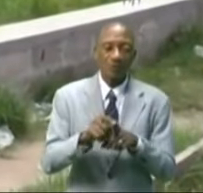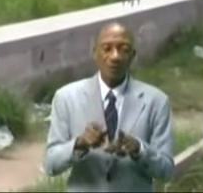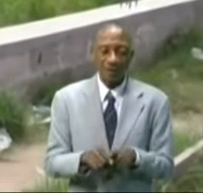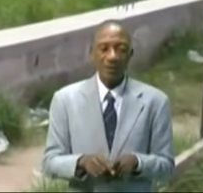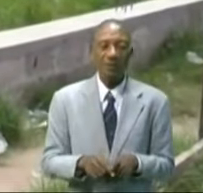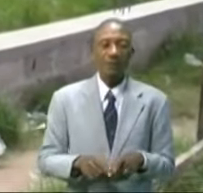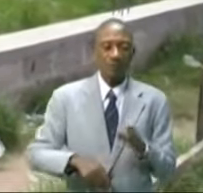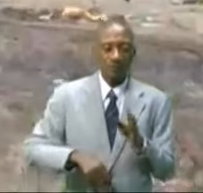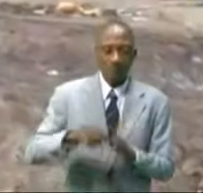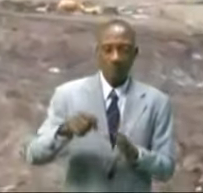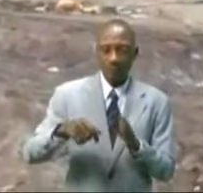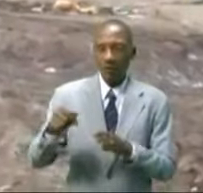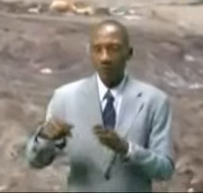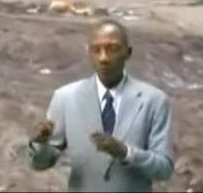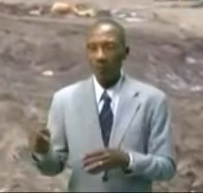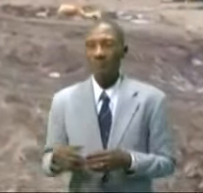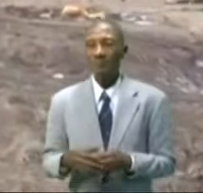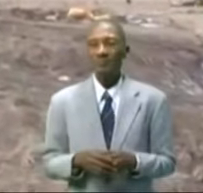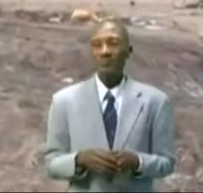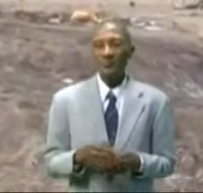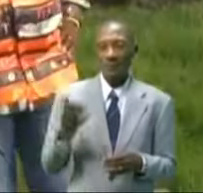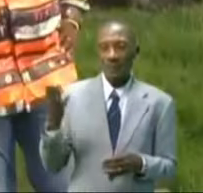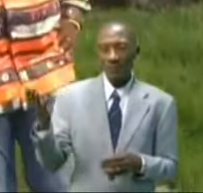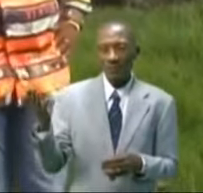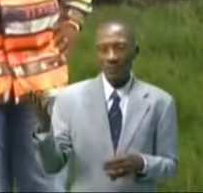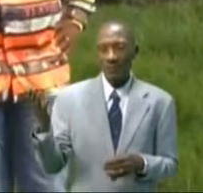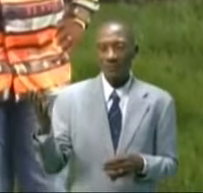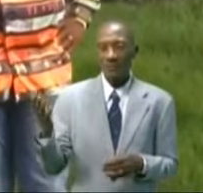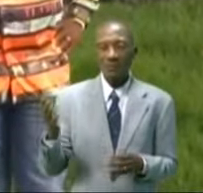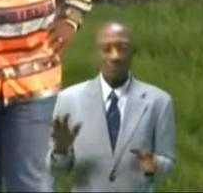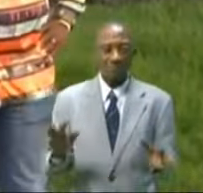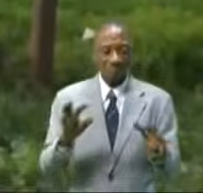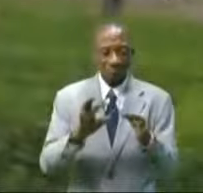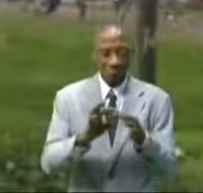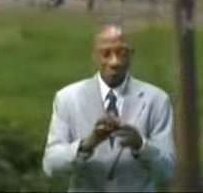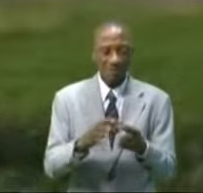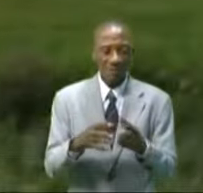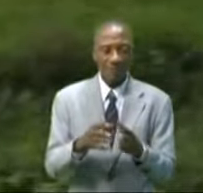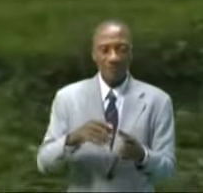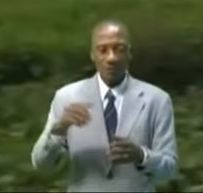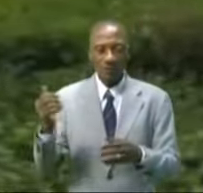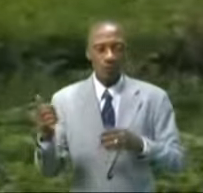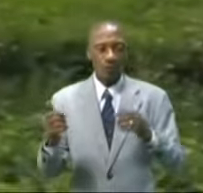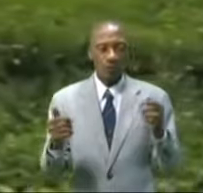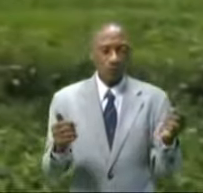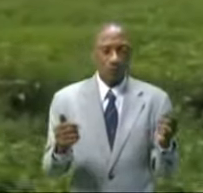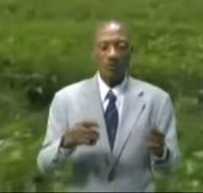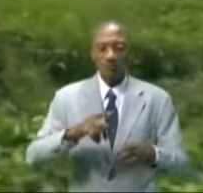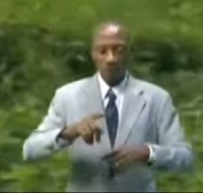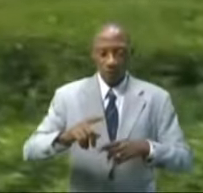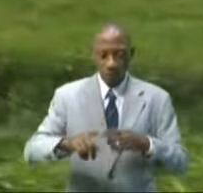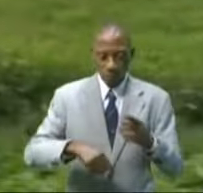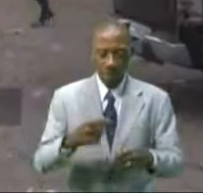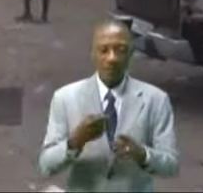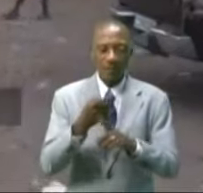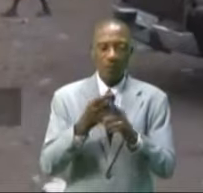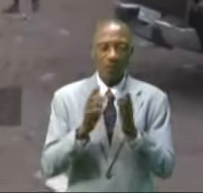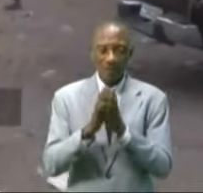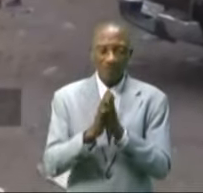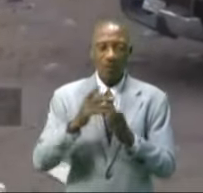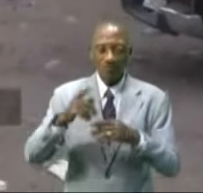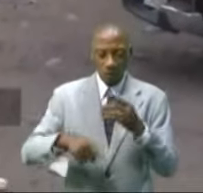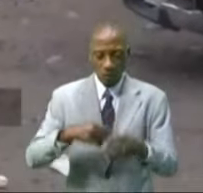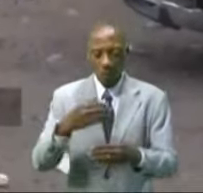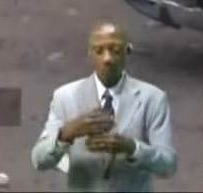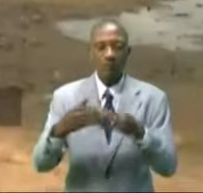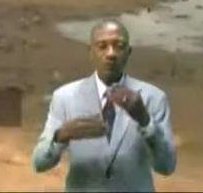fera en partenariat avec l'Agence française de développement à partir d'octobre 2024. 16 mois